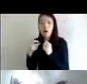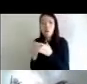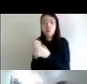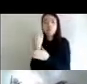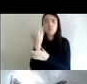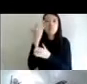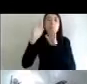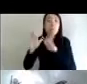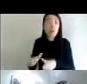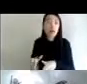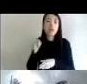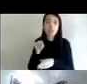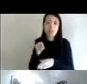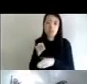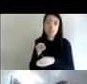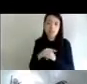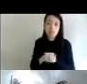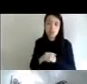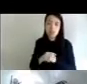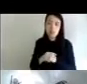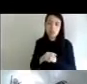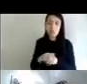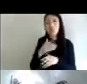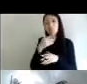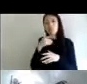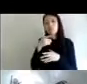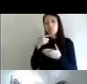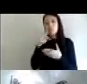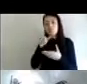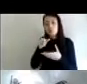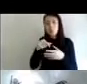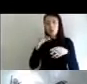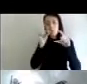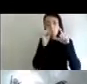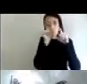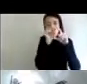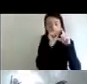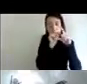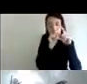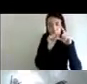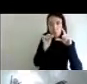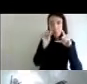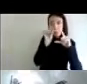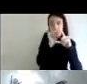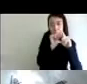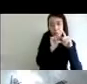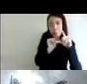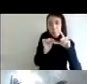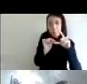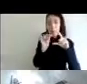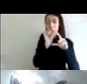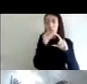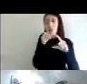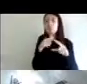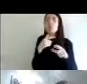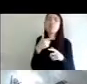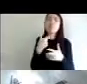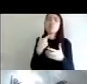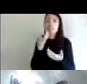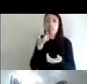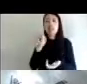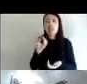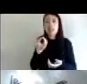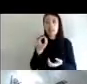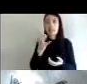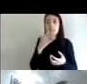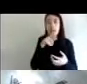所以佢嗰個闊度就會細啲啦。咁於是乎咧，咁喺每一年嘅四季